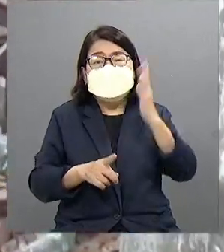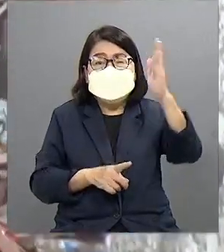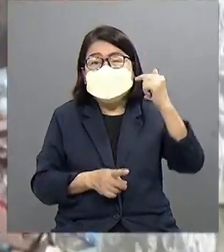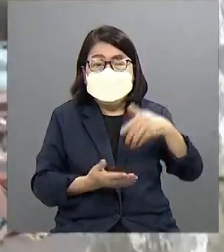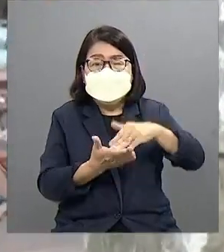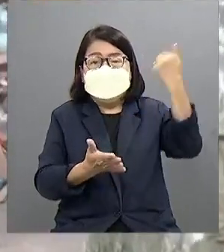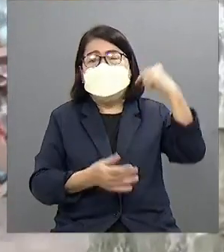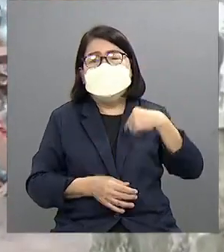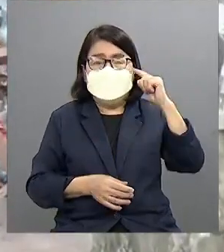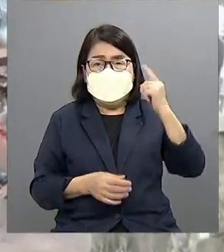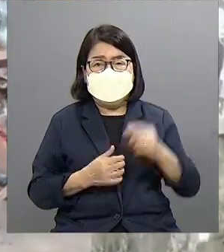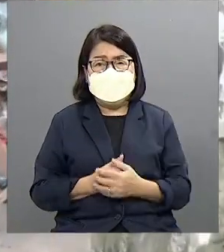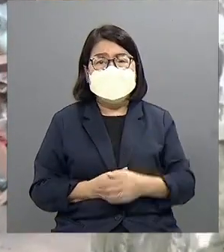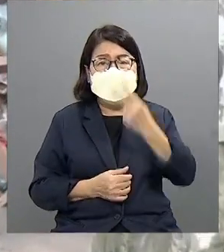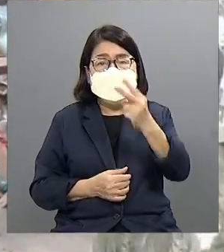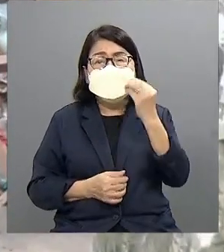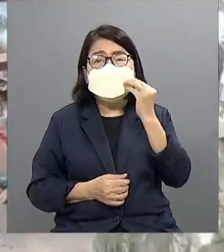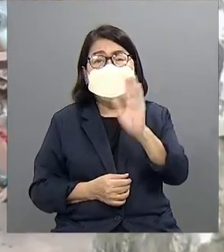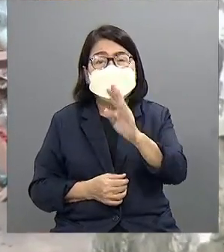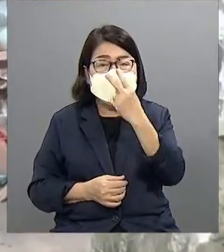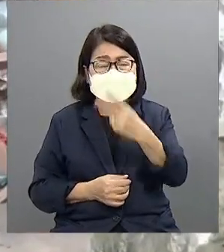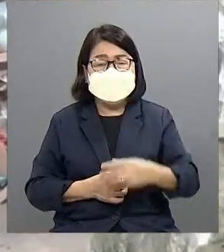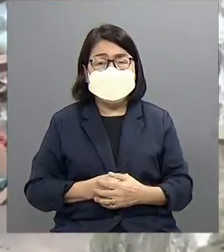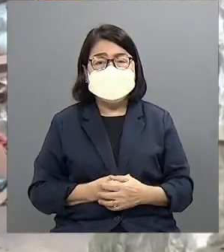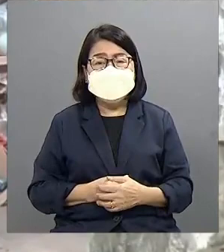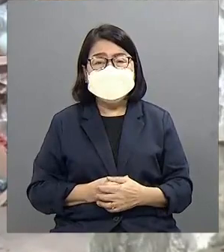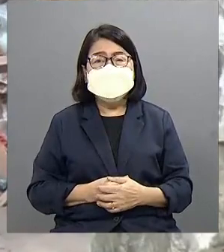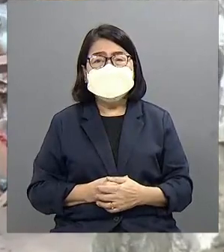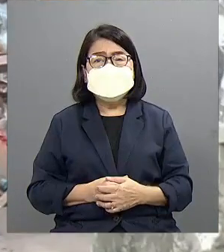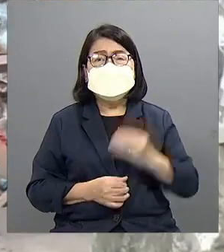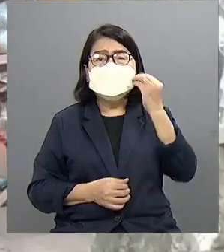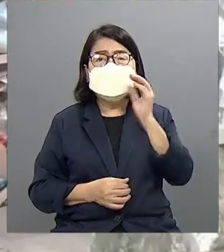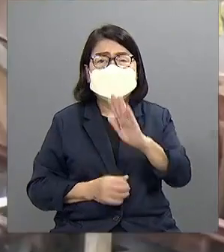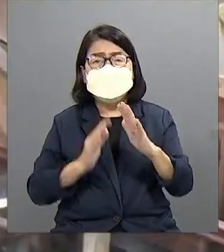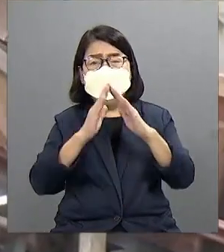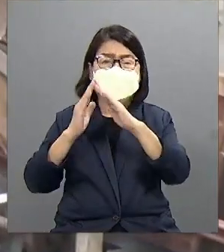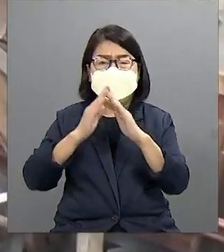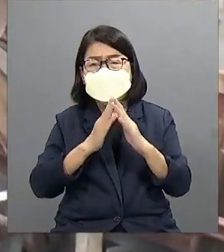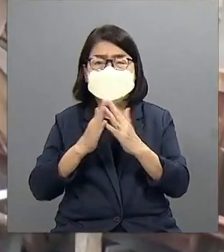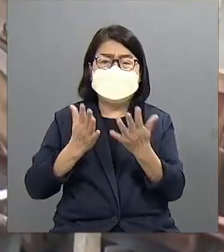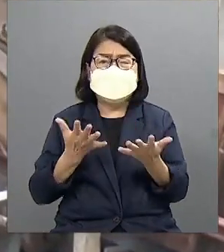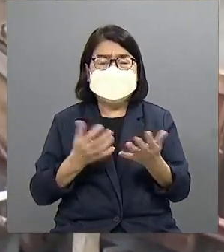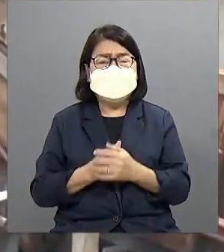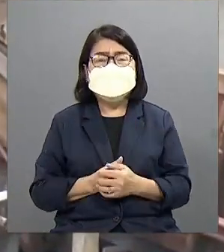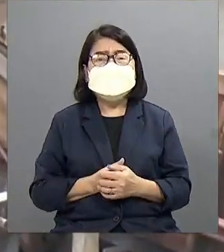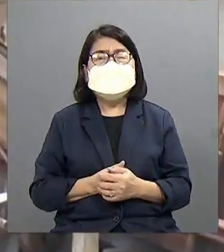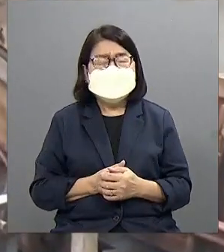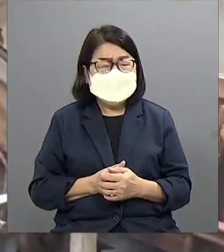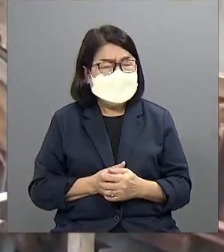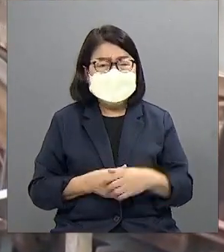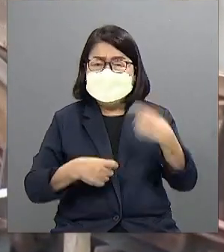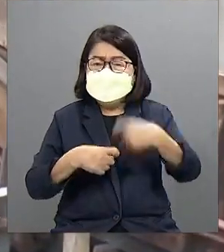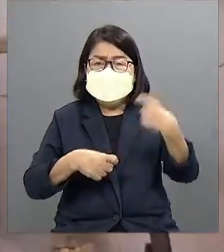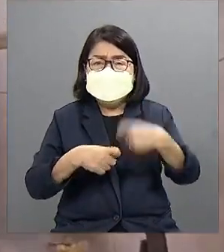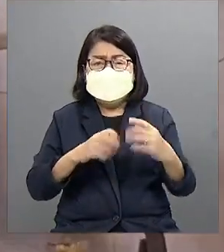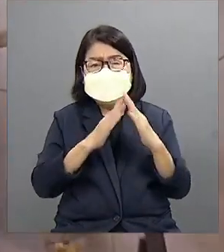ณผู้ชมคะแล้วดูสภาพบ้านที่ครอบครัวนี้อยู่เนี่ยค่ะคือก็โหเรียกว่าทรุดโทรมเต็มทีอ่ะ